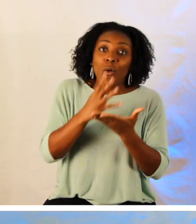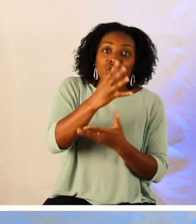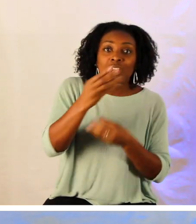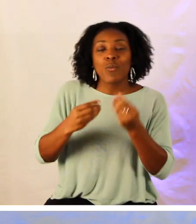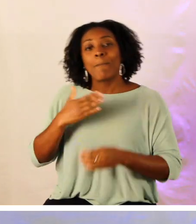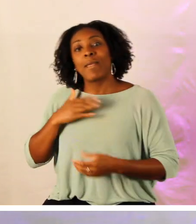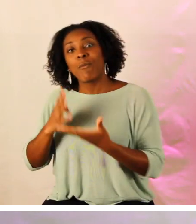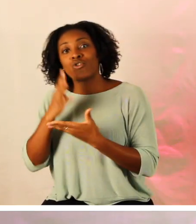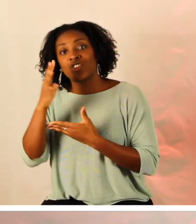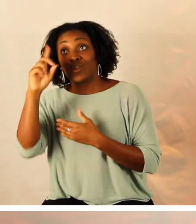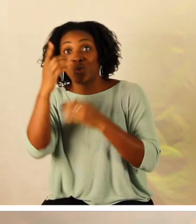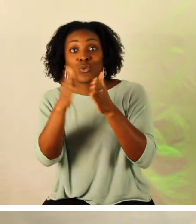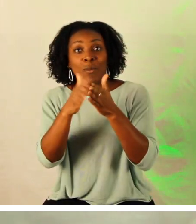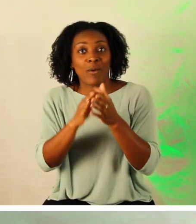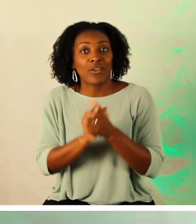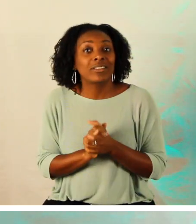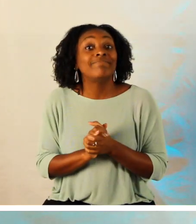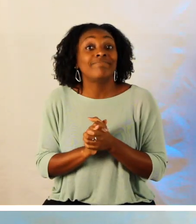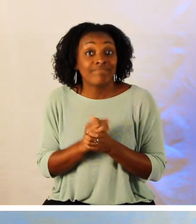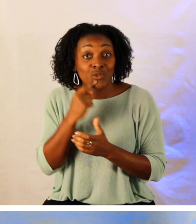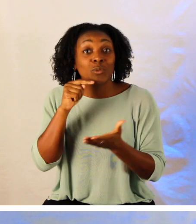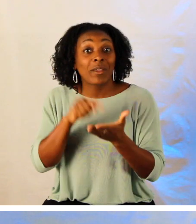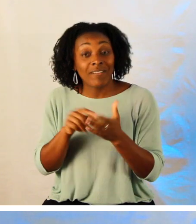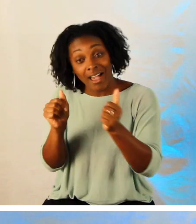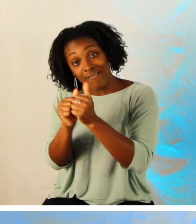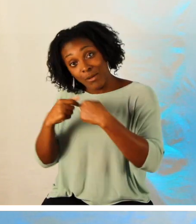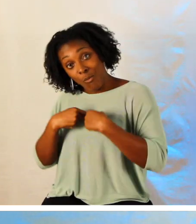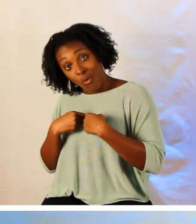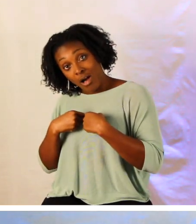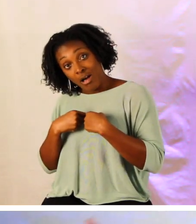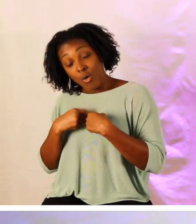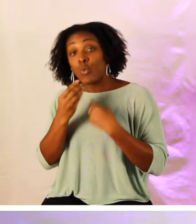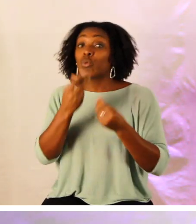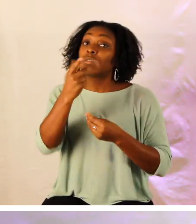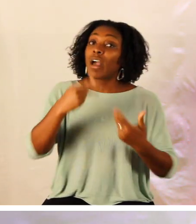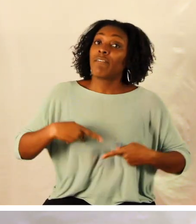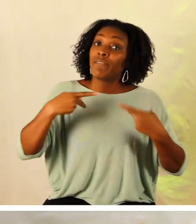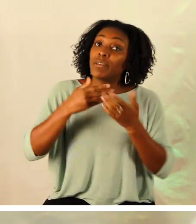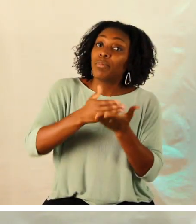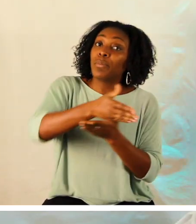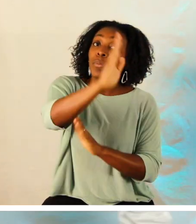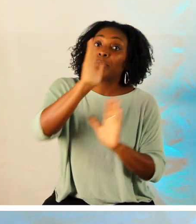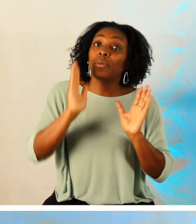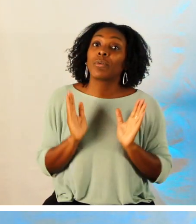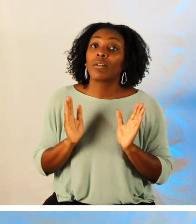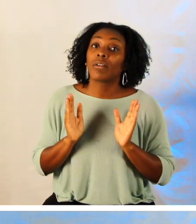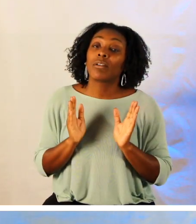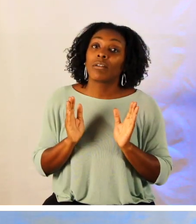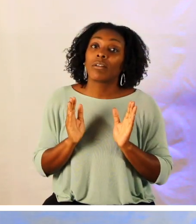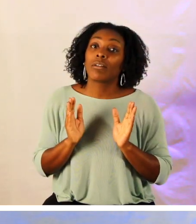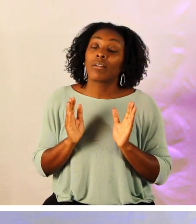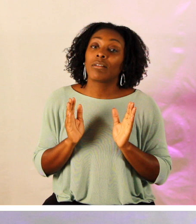projets? Qu'est-ce que tu préfères? Être avec moi ou vivre ta vie et que tu te serves de moi pour te